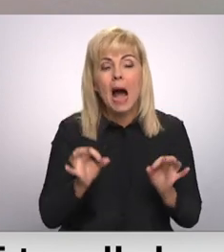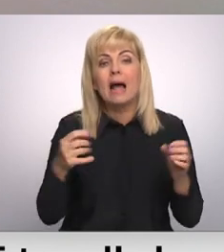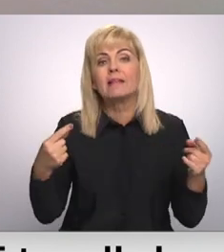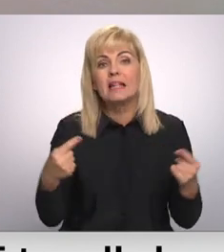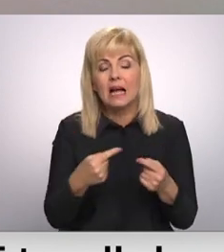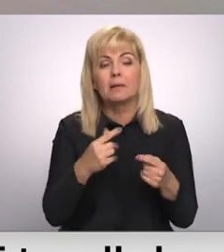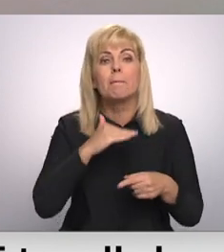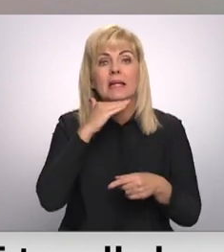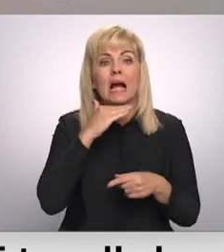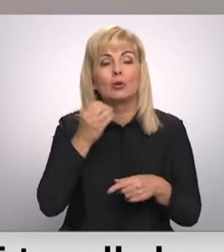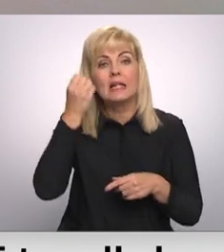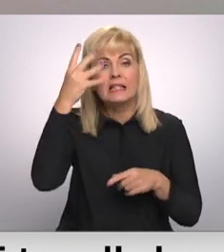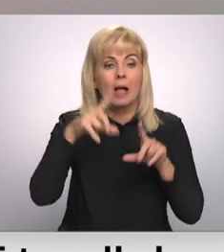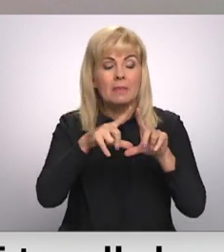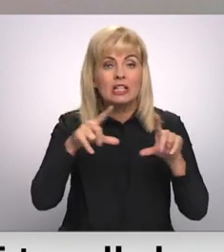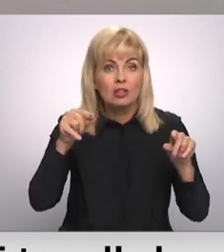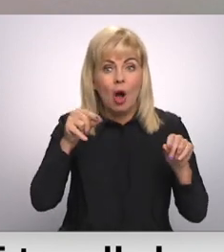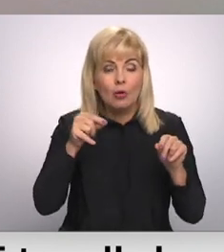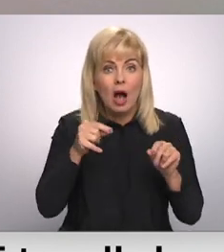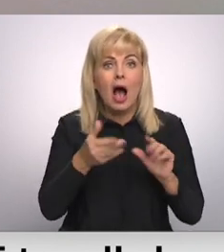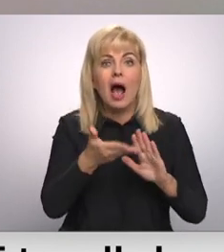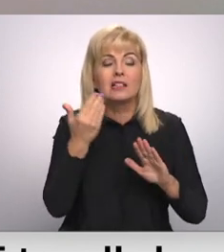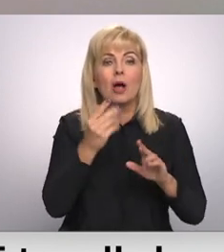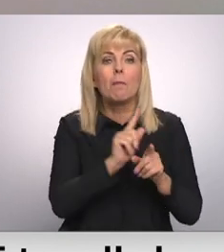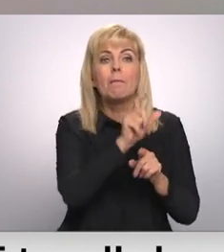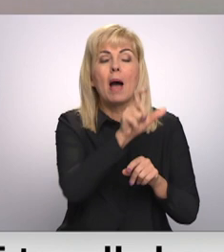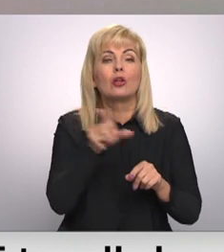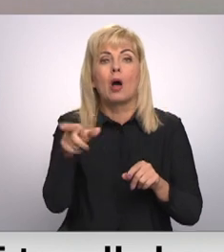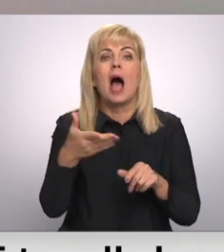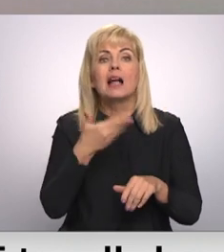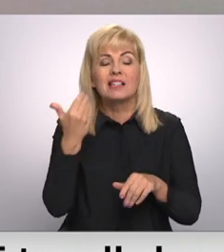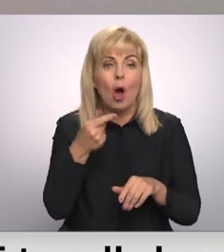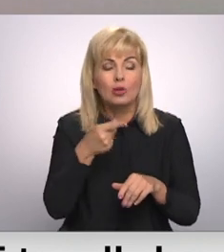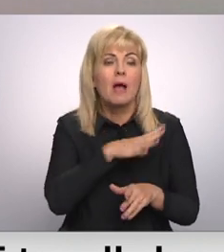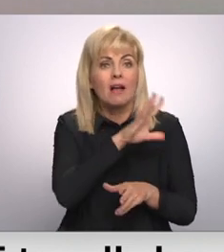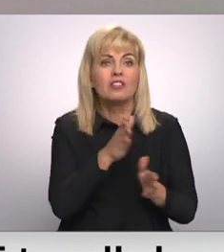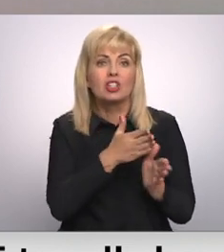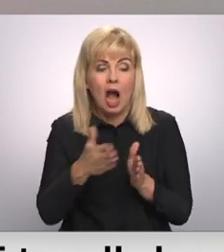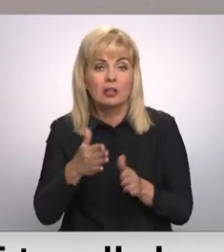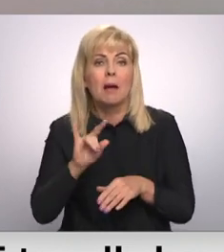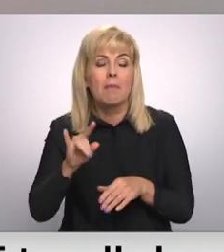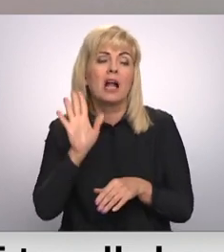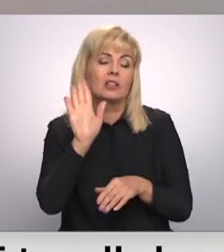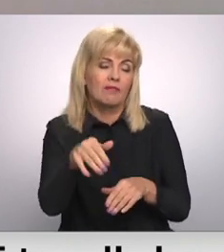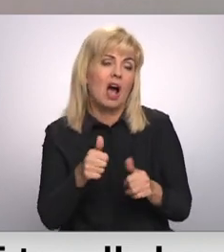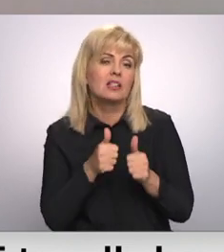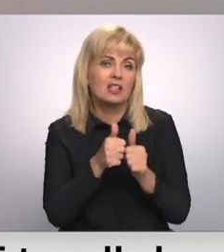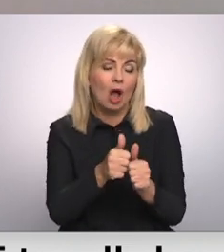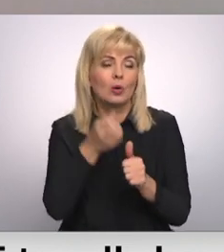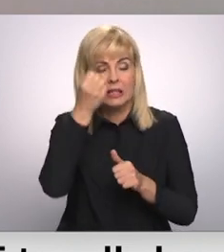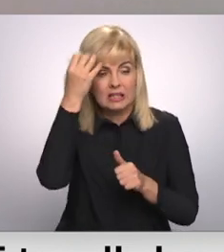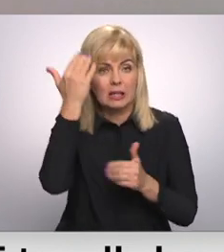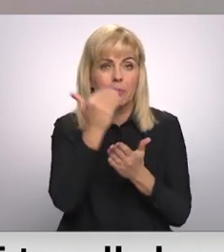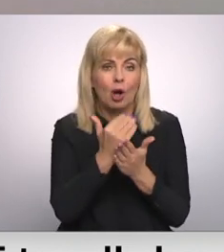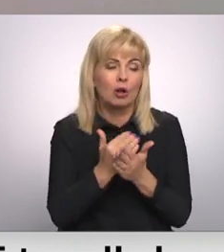jo tikai ar izglītības iestādes atcelts pedagogu atcelcvēm, kad viss kārtībā bērns var sekot izglītības